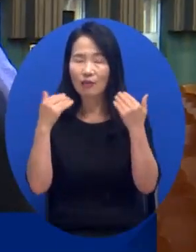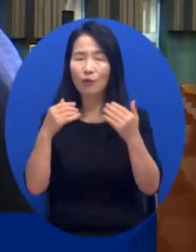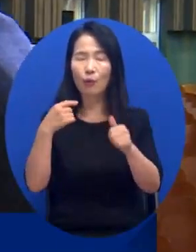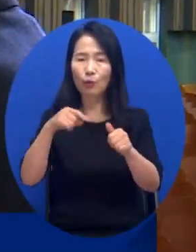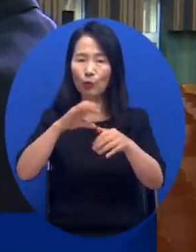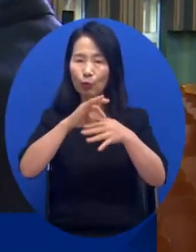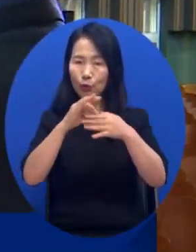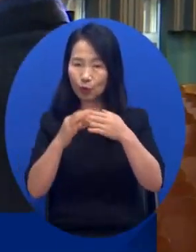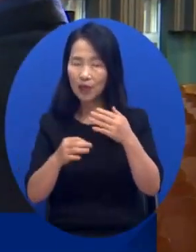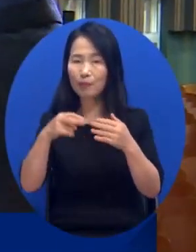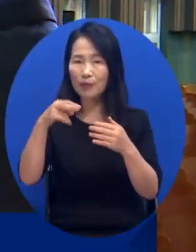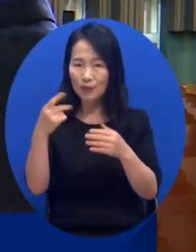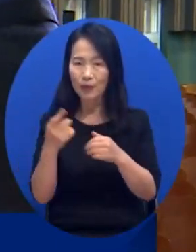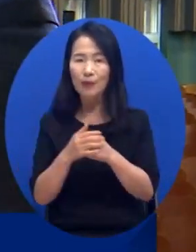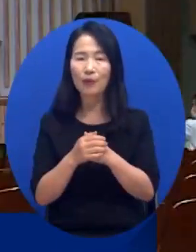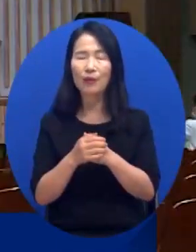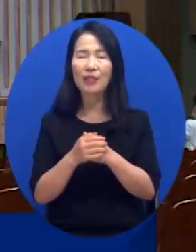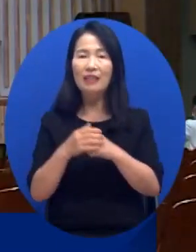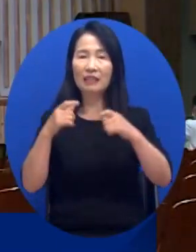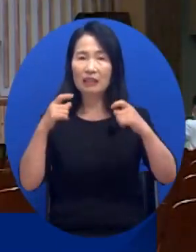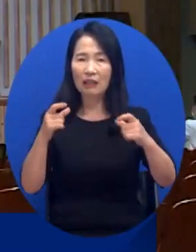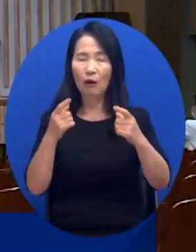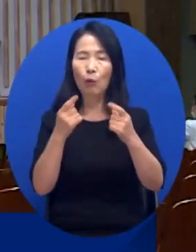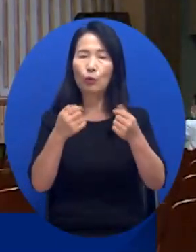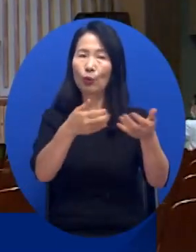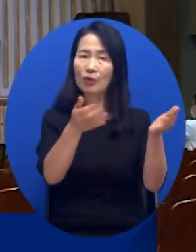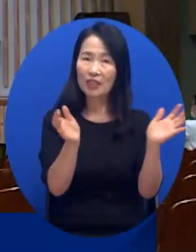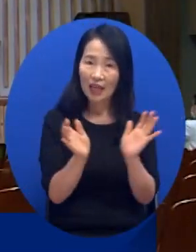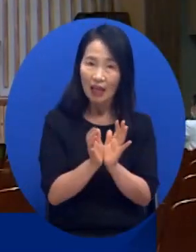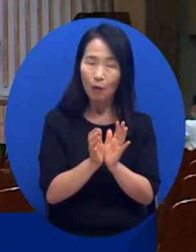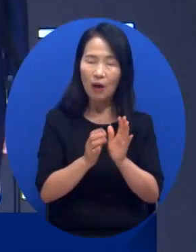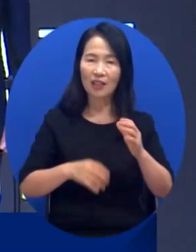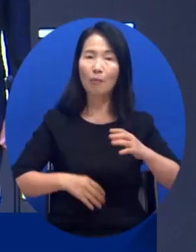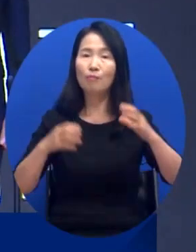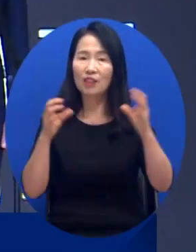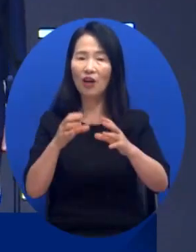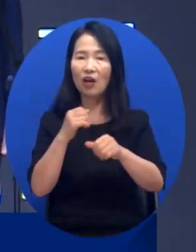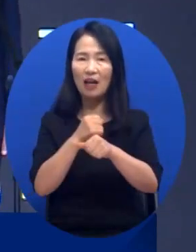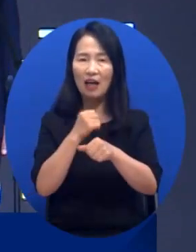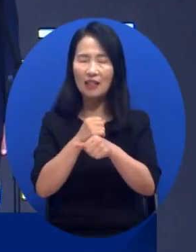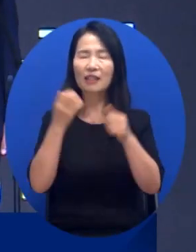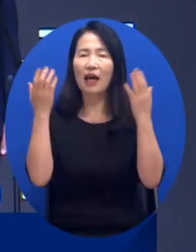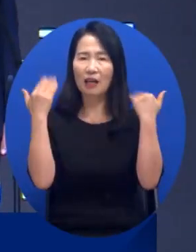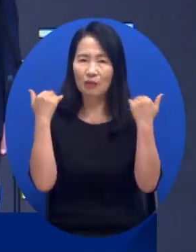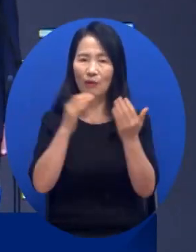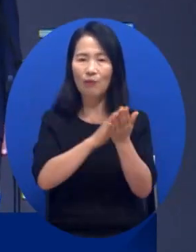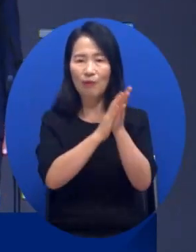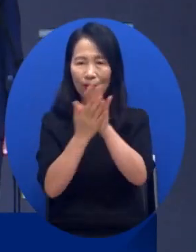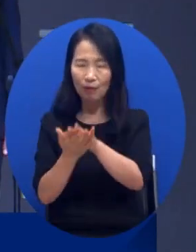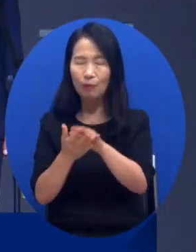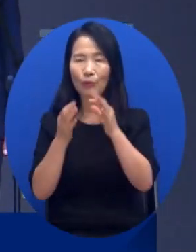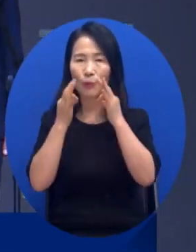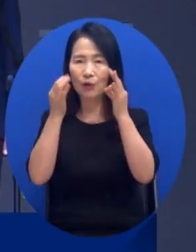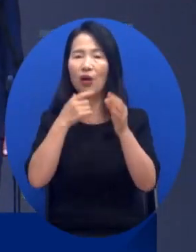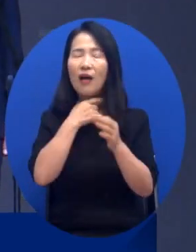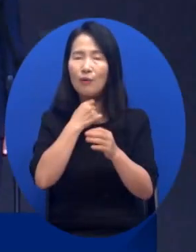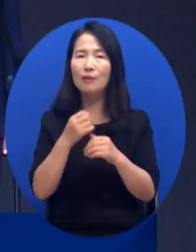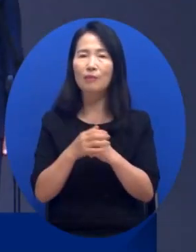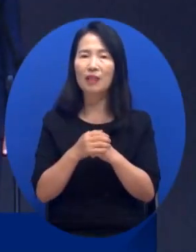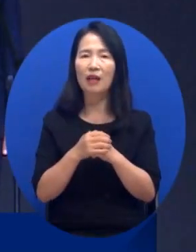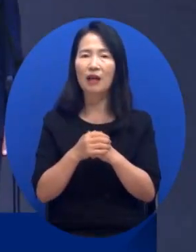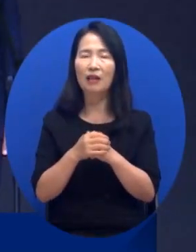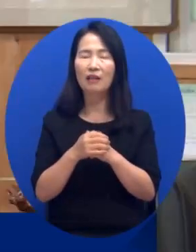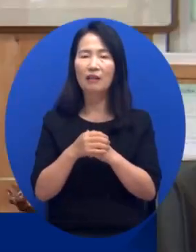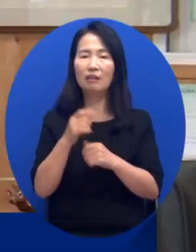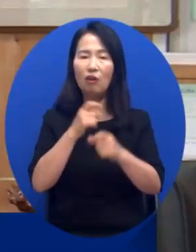프로그램도 이 지역의 교육 공동체들과 협력하는 학교로 탈바꿈을 하려고 합니다. 그리고 이제